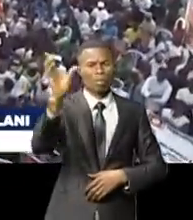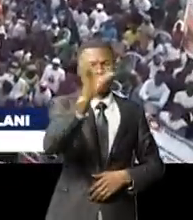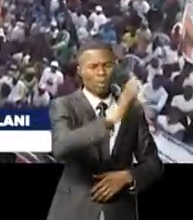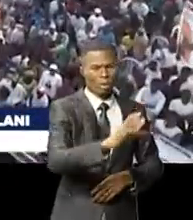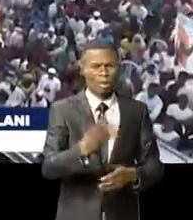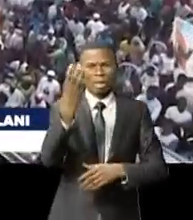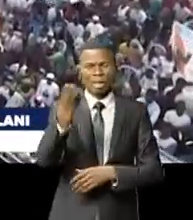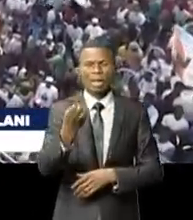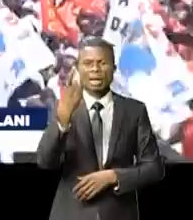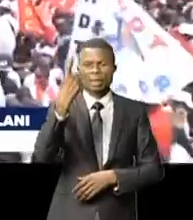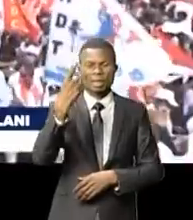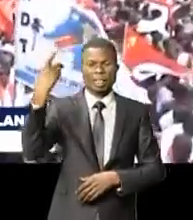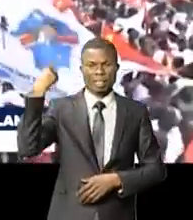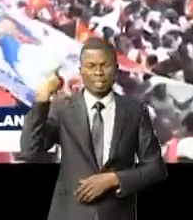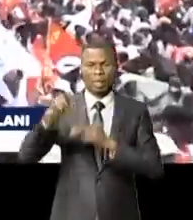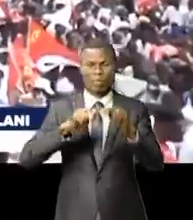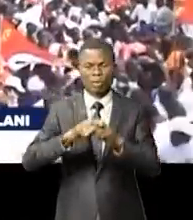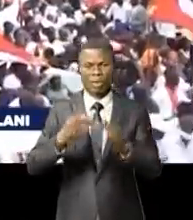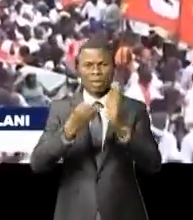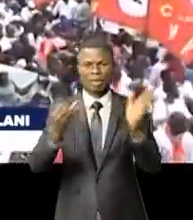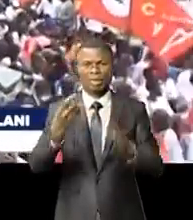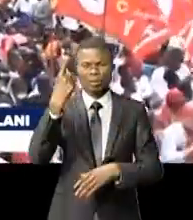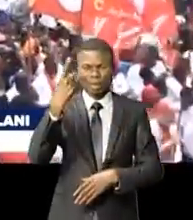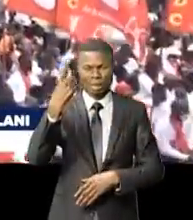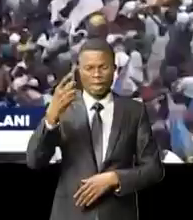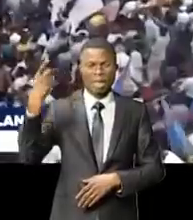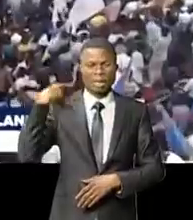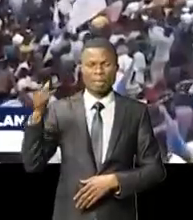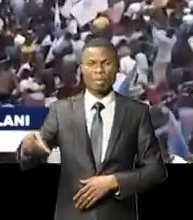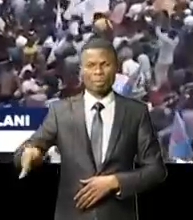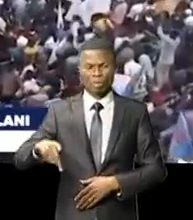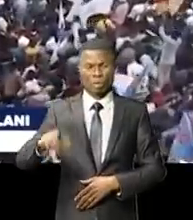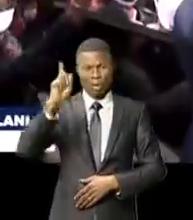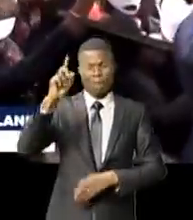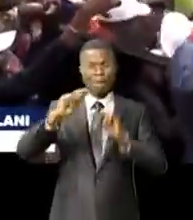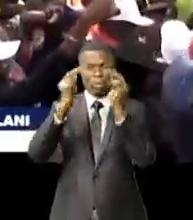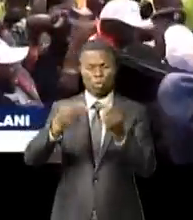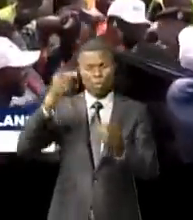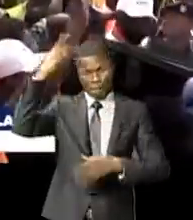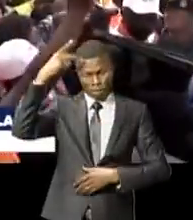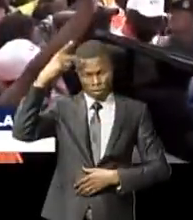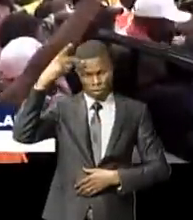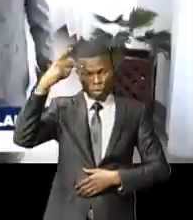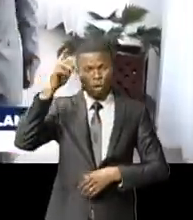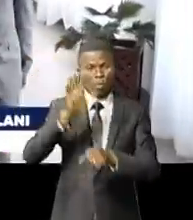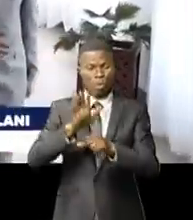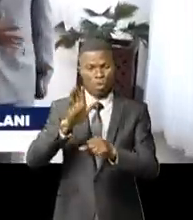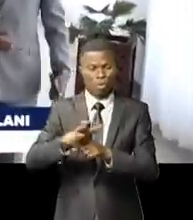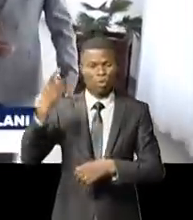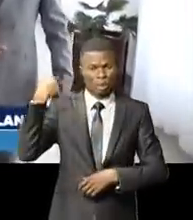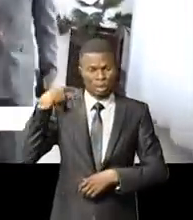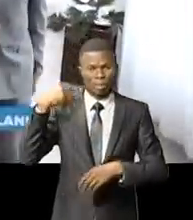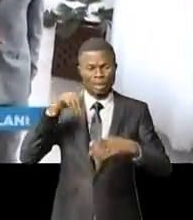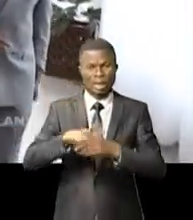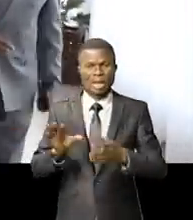ses 41 députés nationaux et 71 députés provinciaux. Il est le premier regroupement politique en termes d'élus au sein de